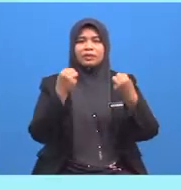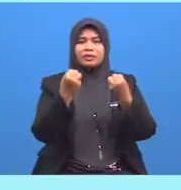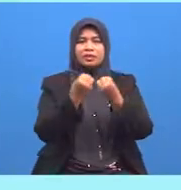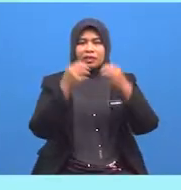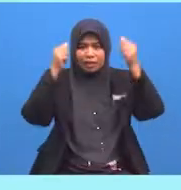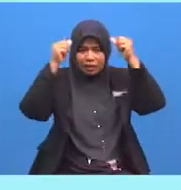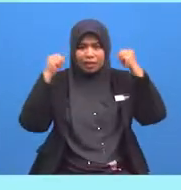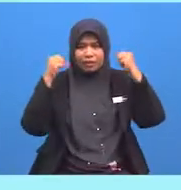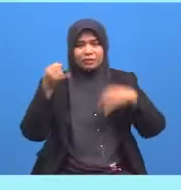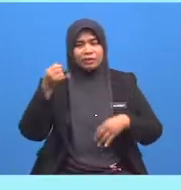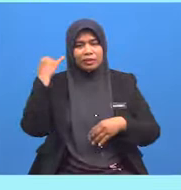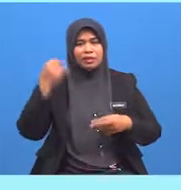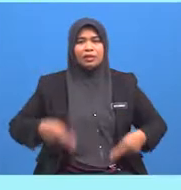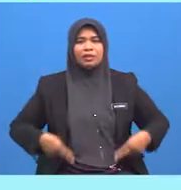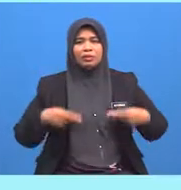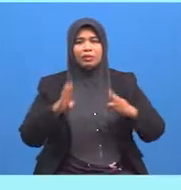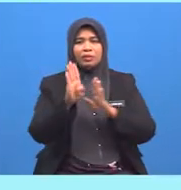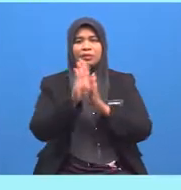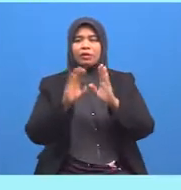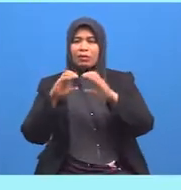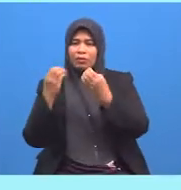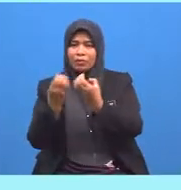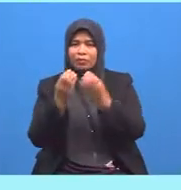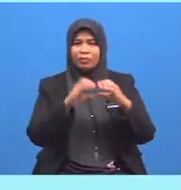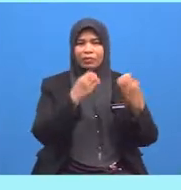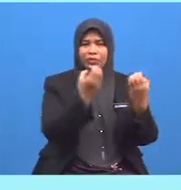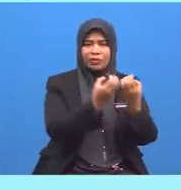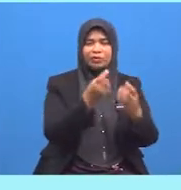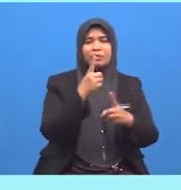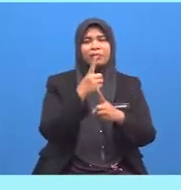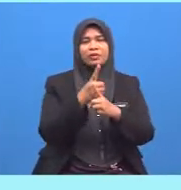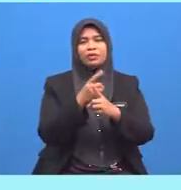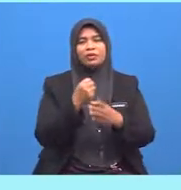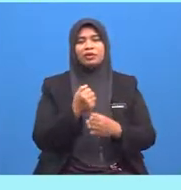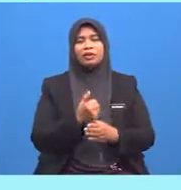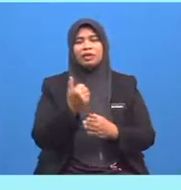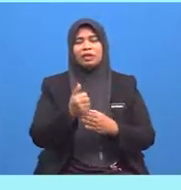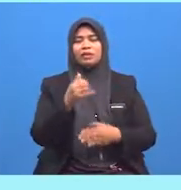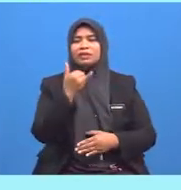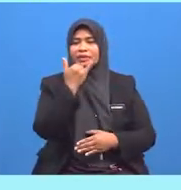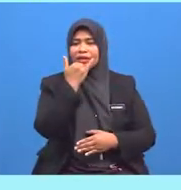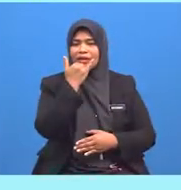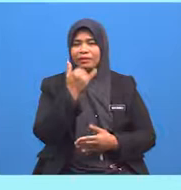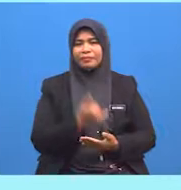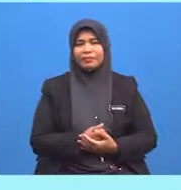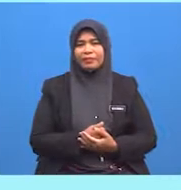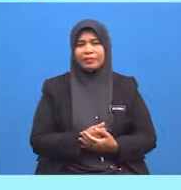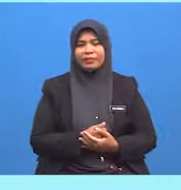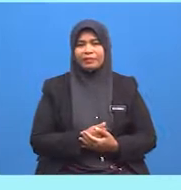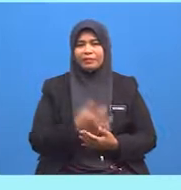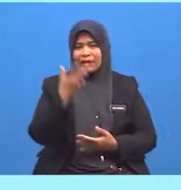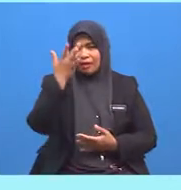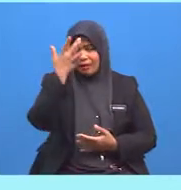Arab jahiliyah hidup berpuak betul atau drag pandai betul